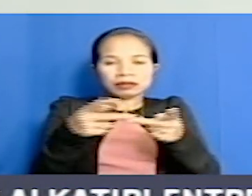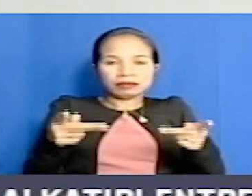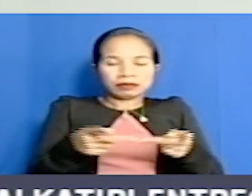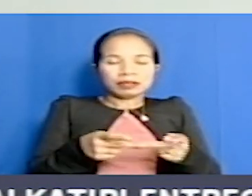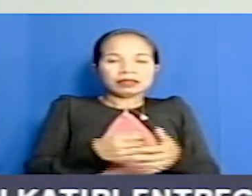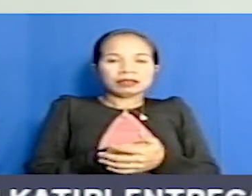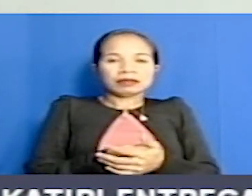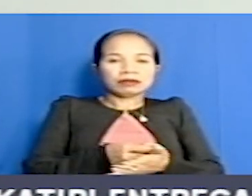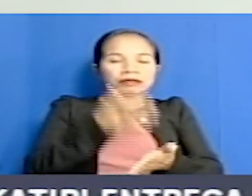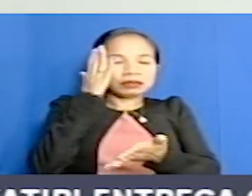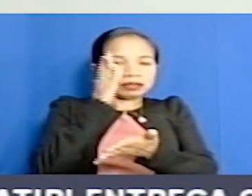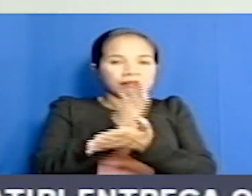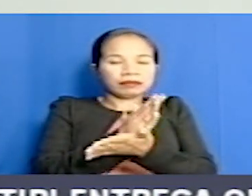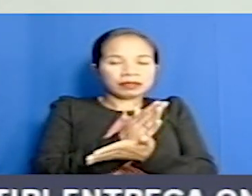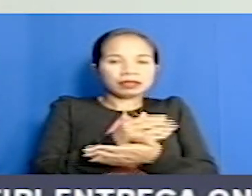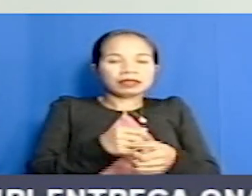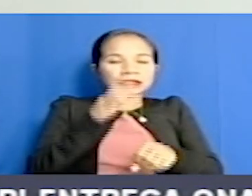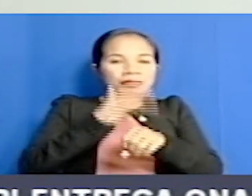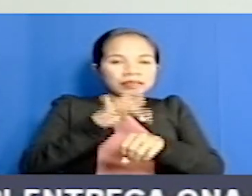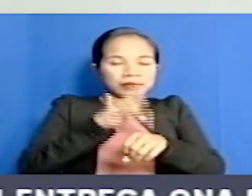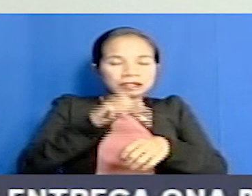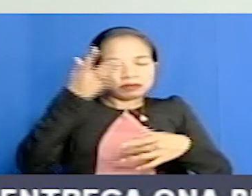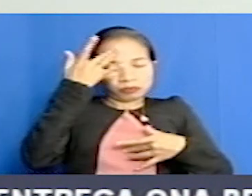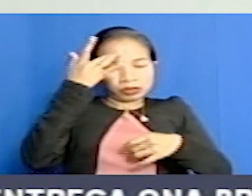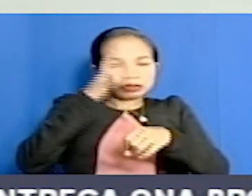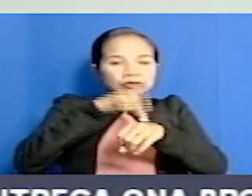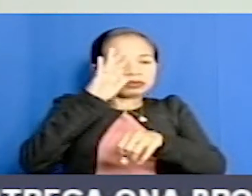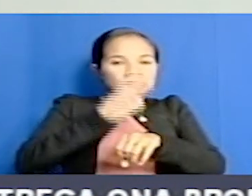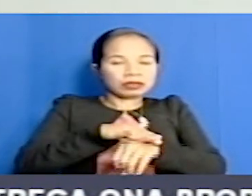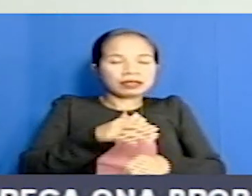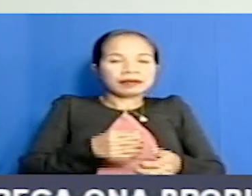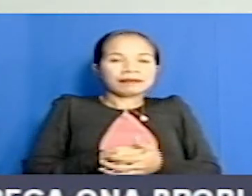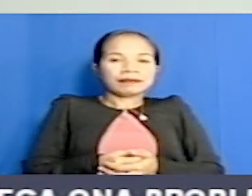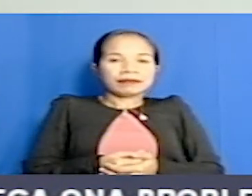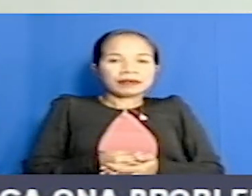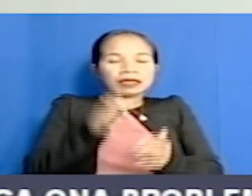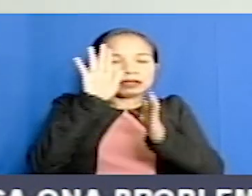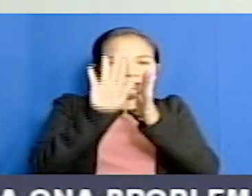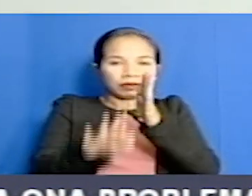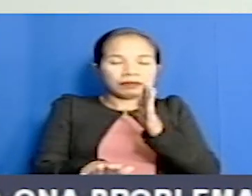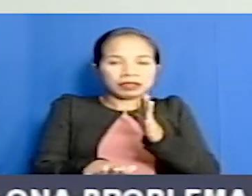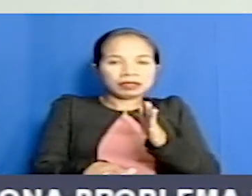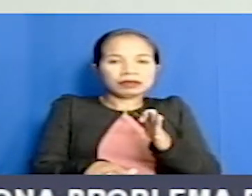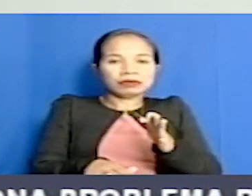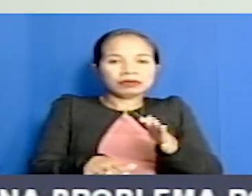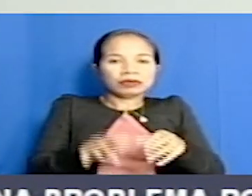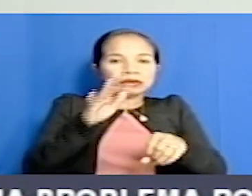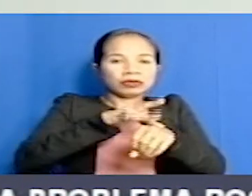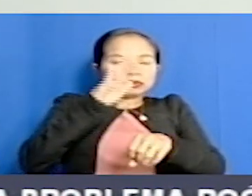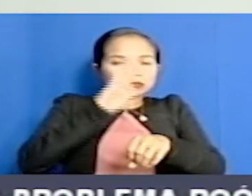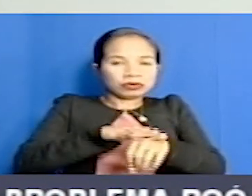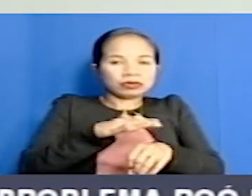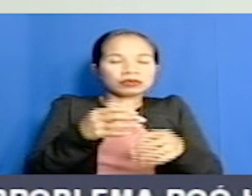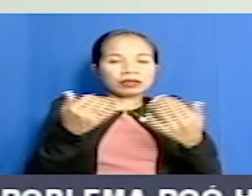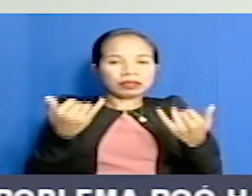hakotu transmisan moras ne homos hamenus susuk lebe maka